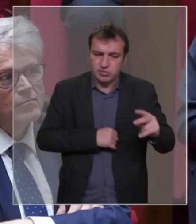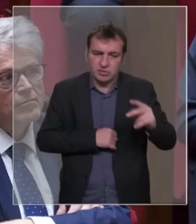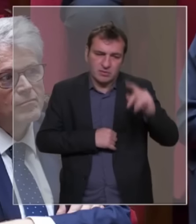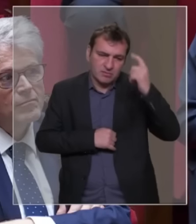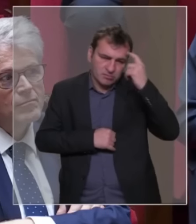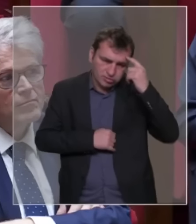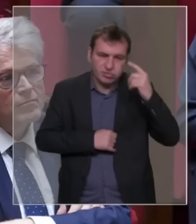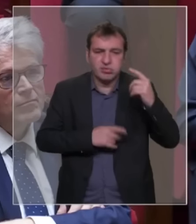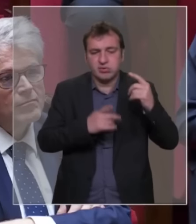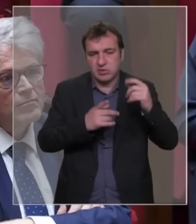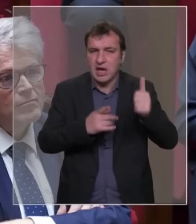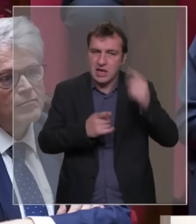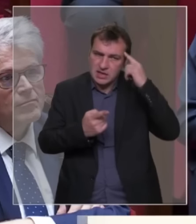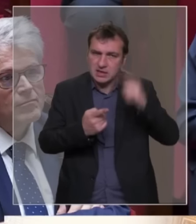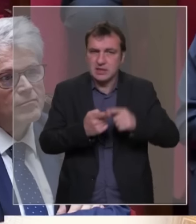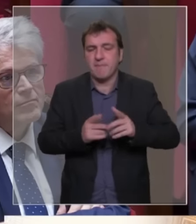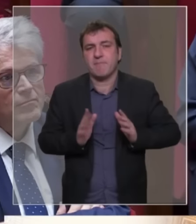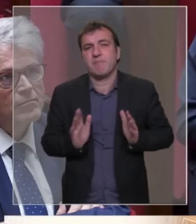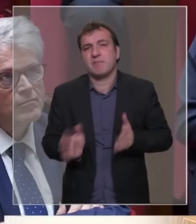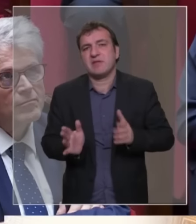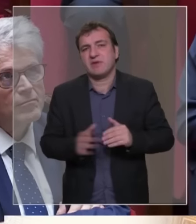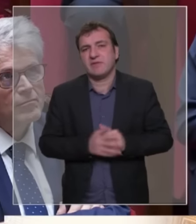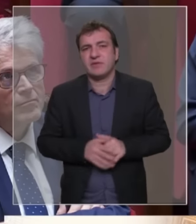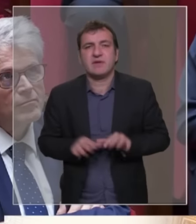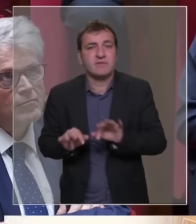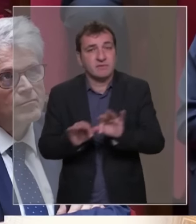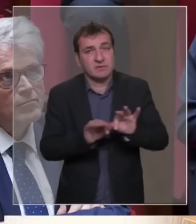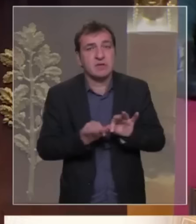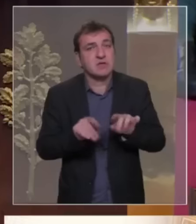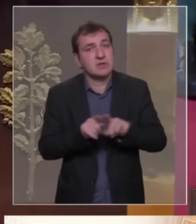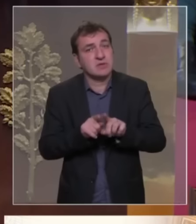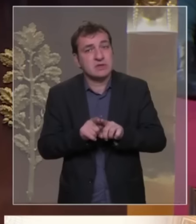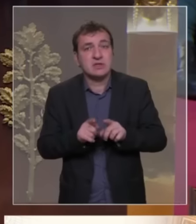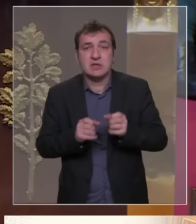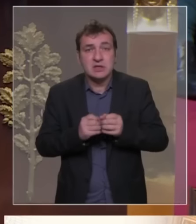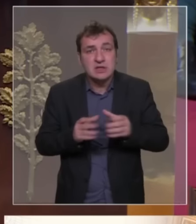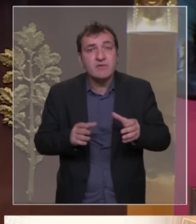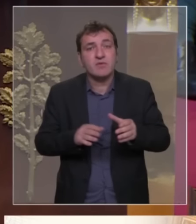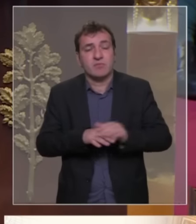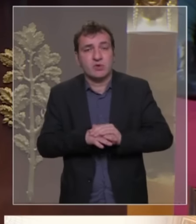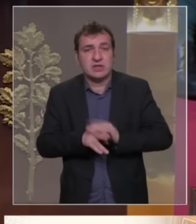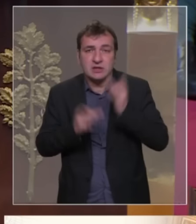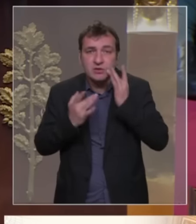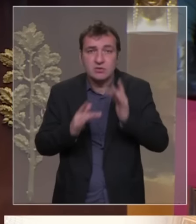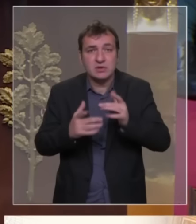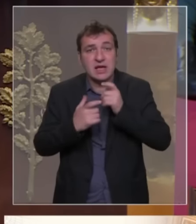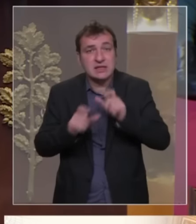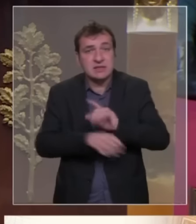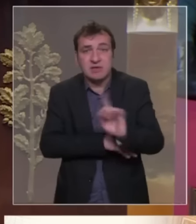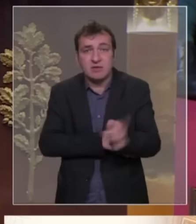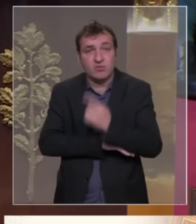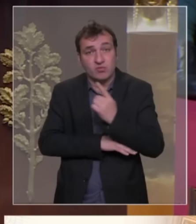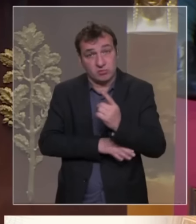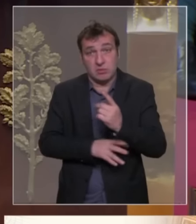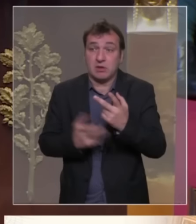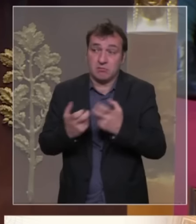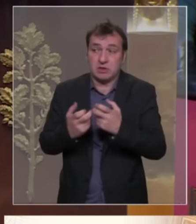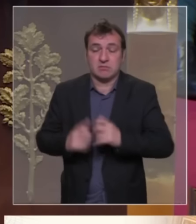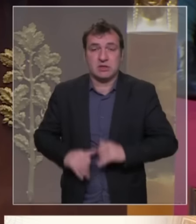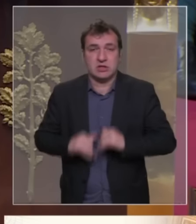La fraternité, c'est aussi de développer une politique culturelle accessible à tous, et notamment aux jeunes, sur tout le